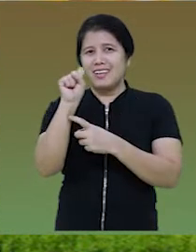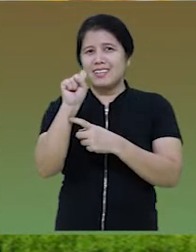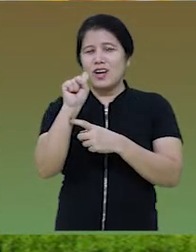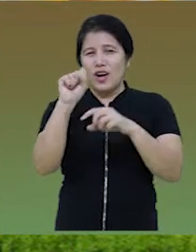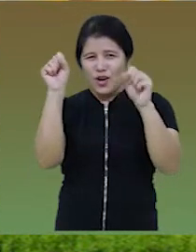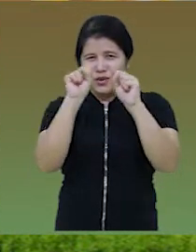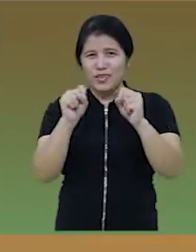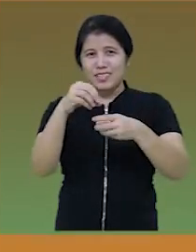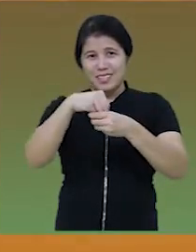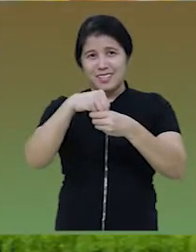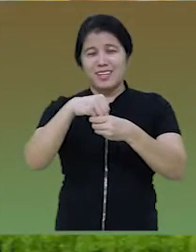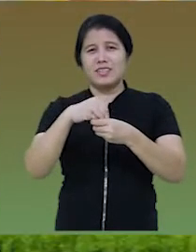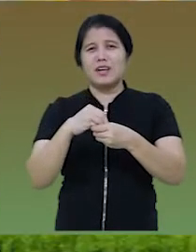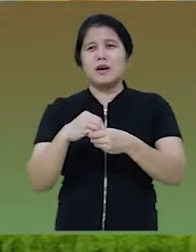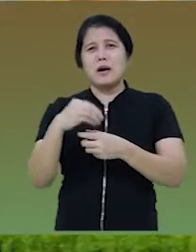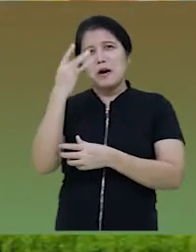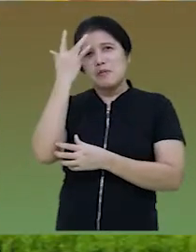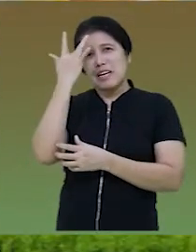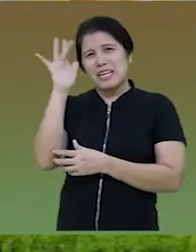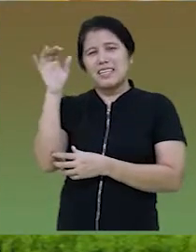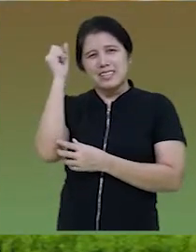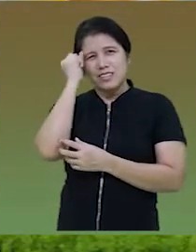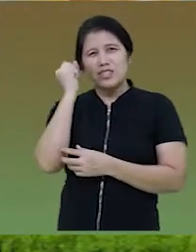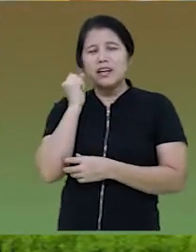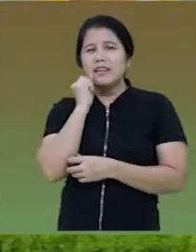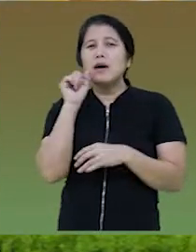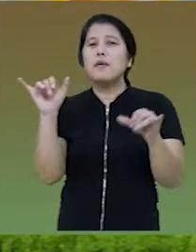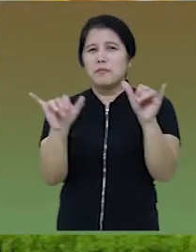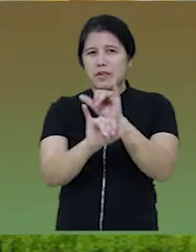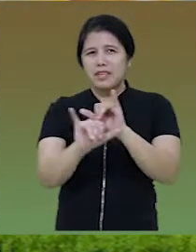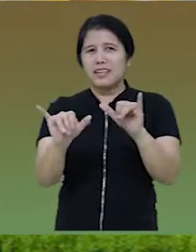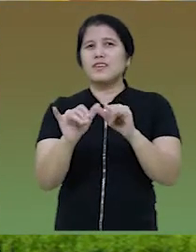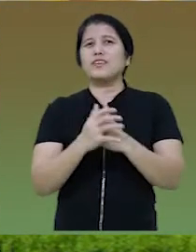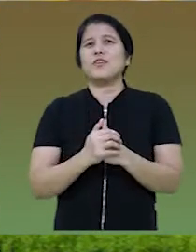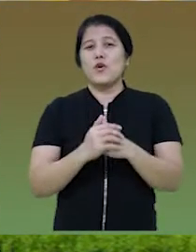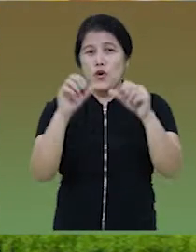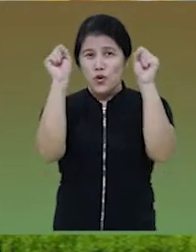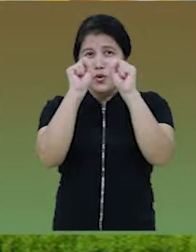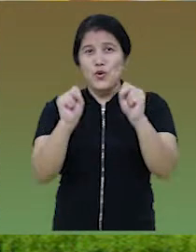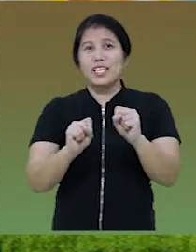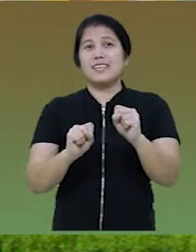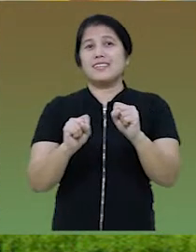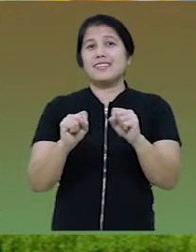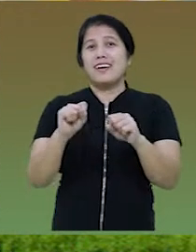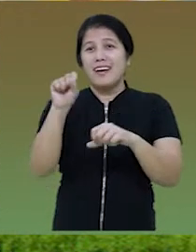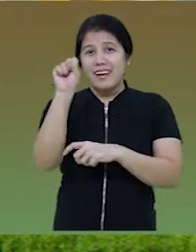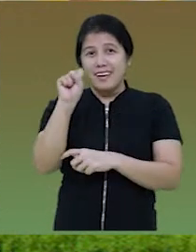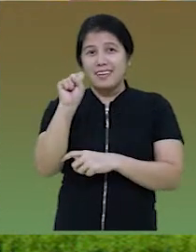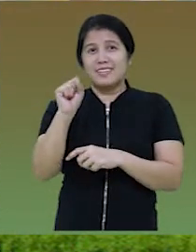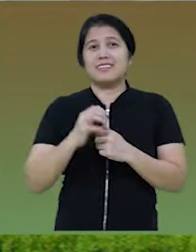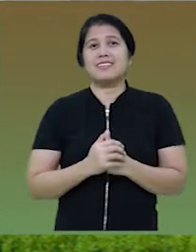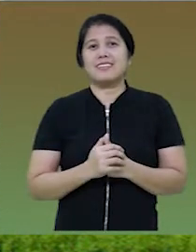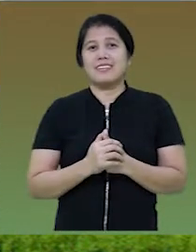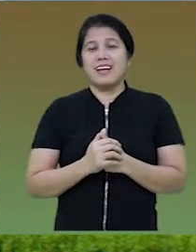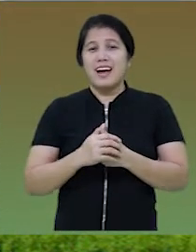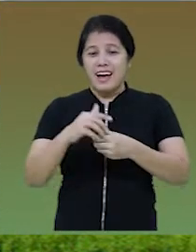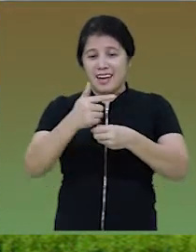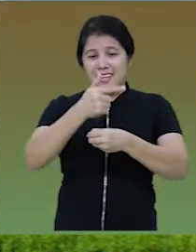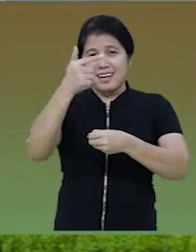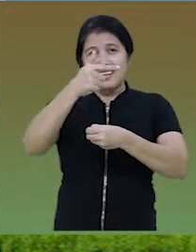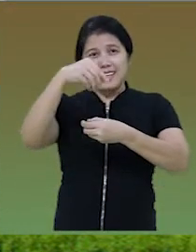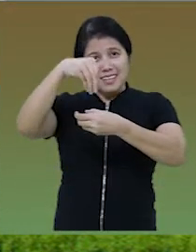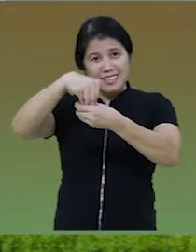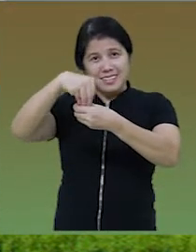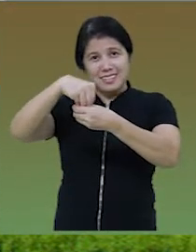teacher? Magaling, Shen! Parehong hugis letrang S ang gas at sisidlan nito.